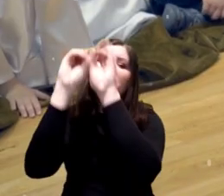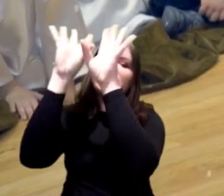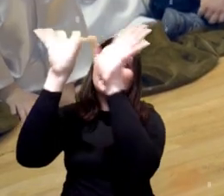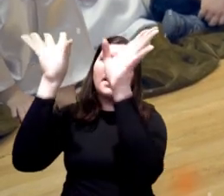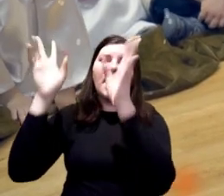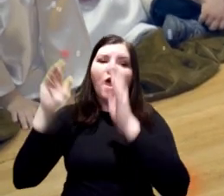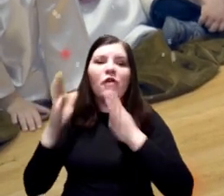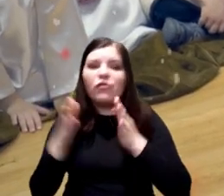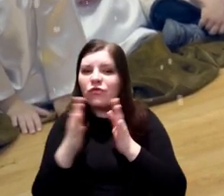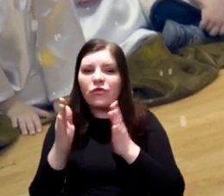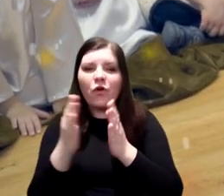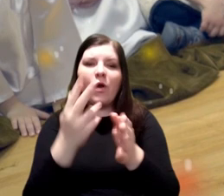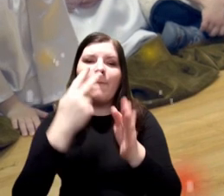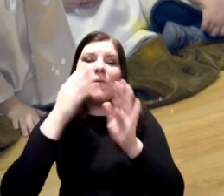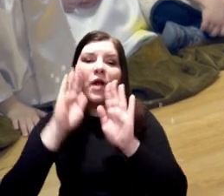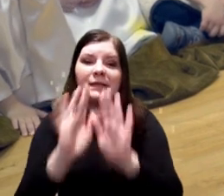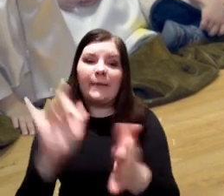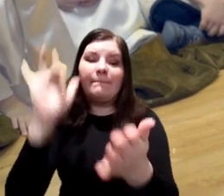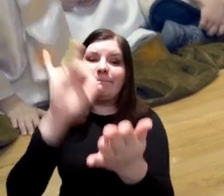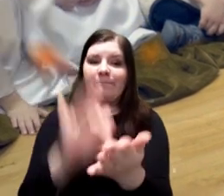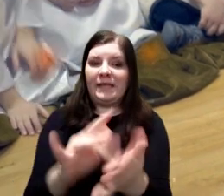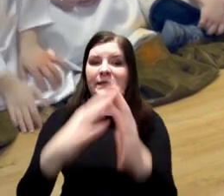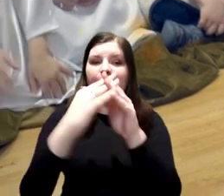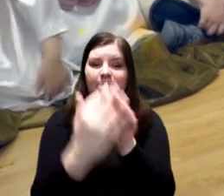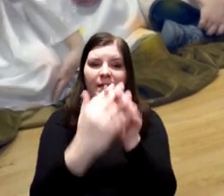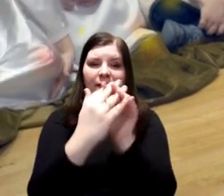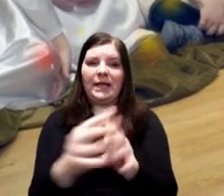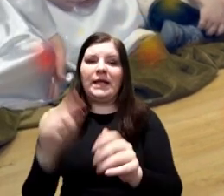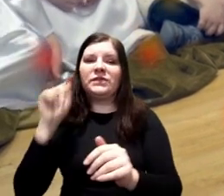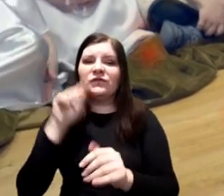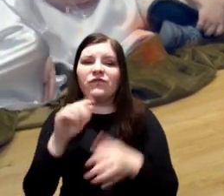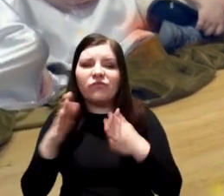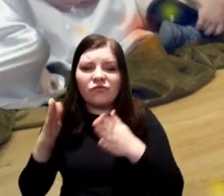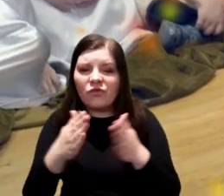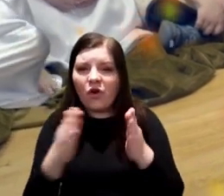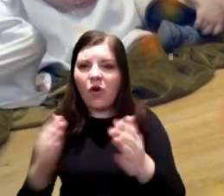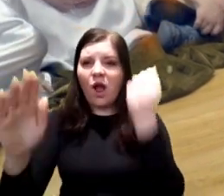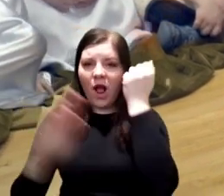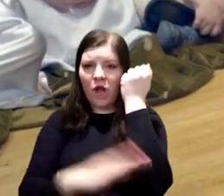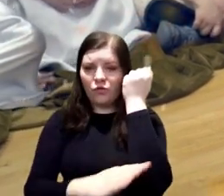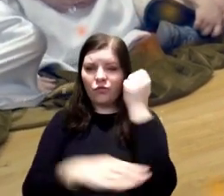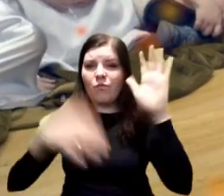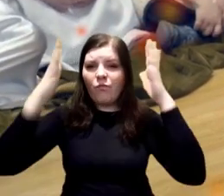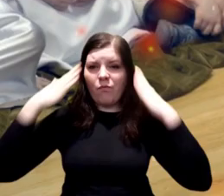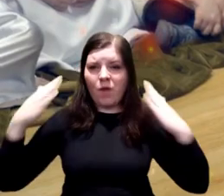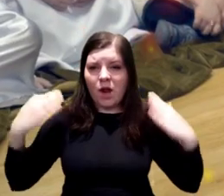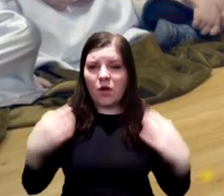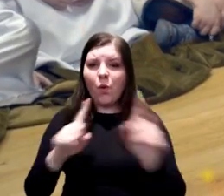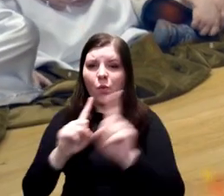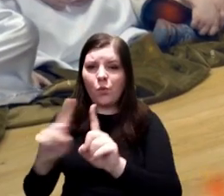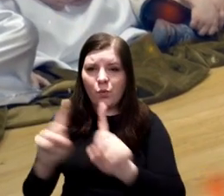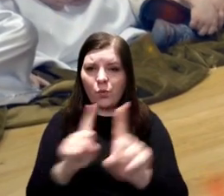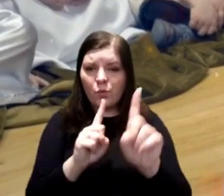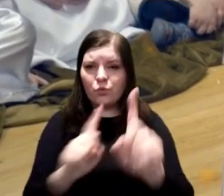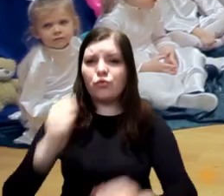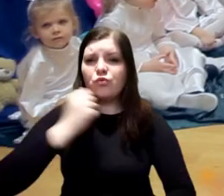z innymi osobami. Pragnę jeszcze tylko przypomnieć, iż dzisiejsza dekoracja, która właśnie została stworzona w naszym